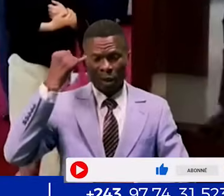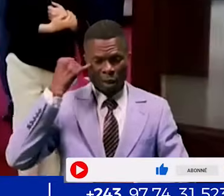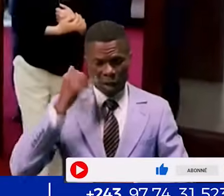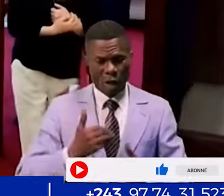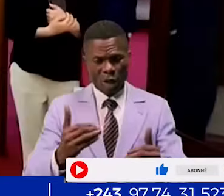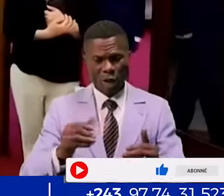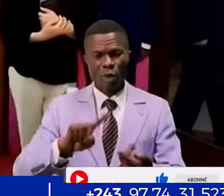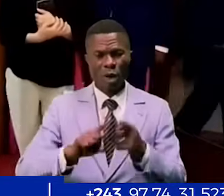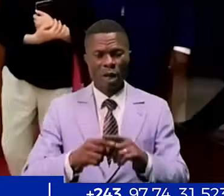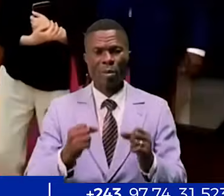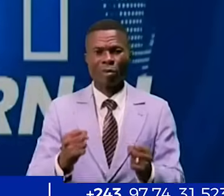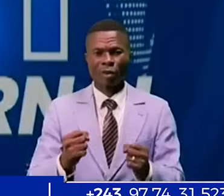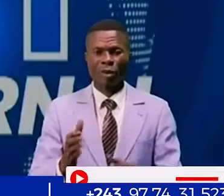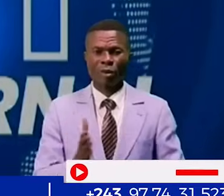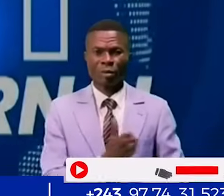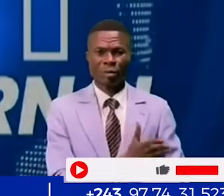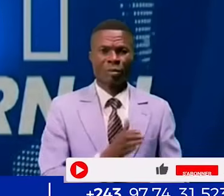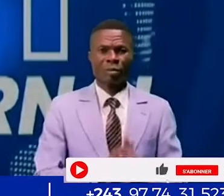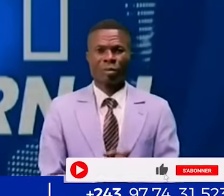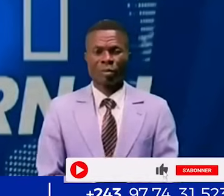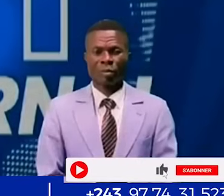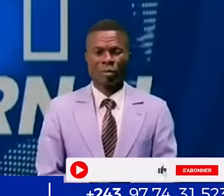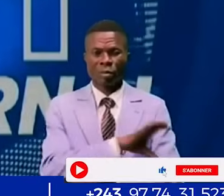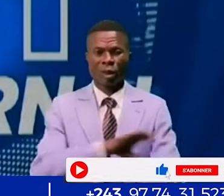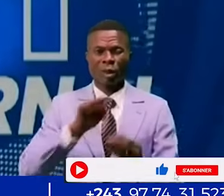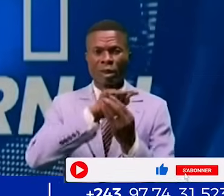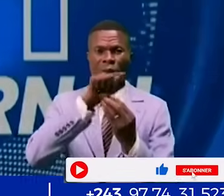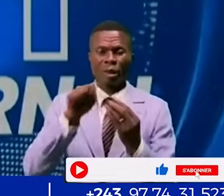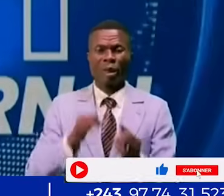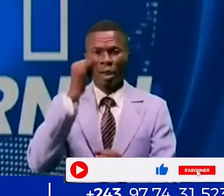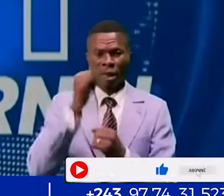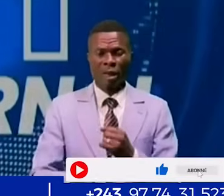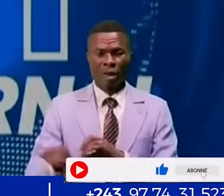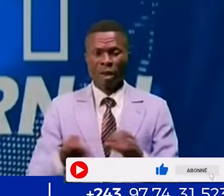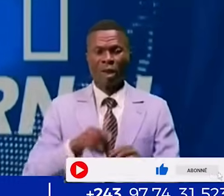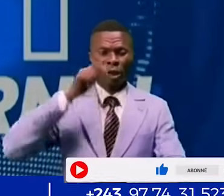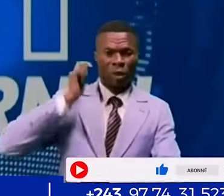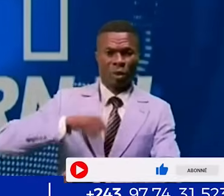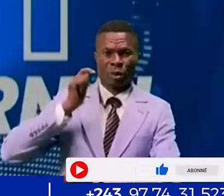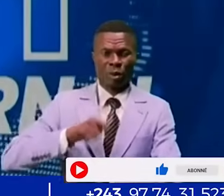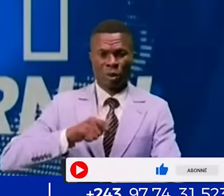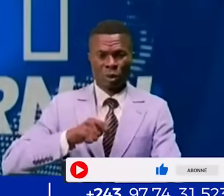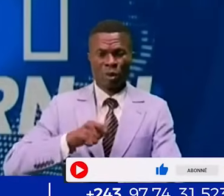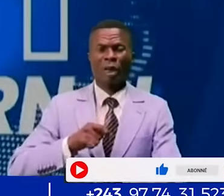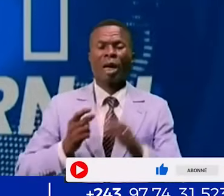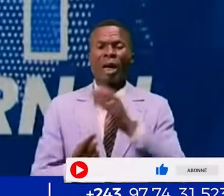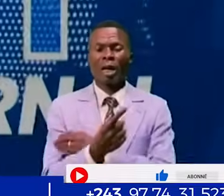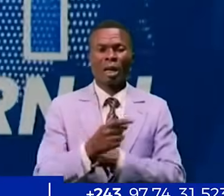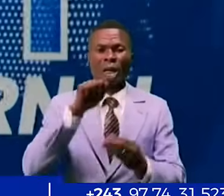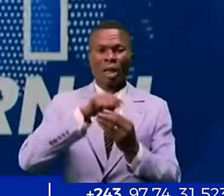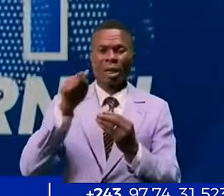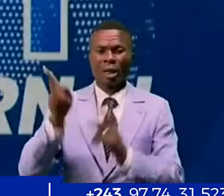poursuivre leur collaboration. Et à la Cour des comptes, c'est la fin de la série d'audiences mettant en cause les